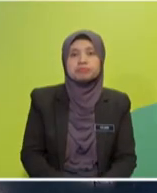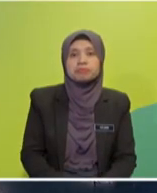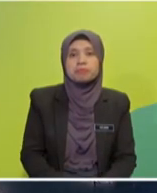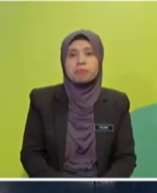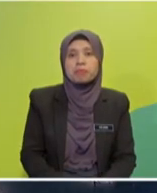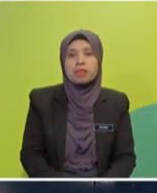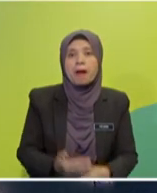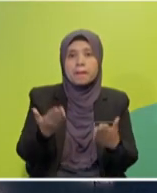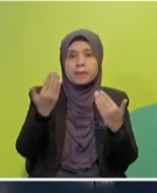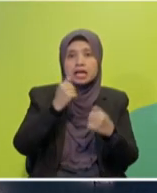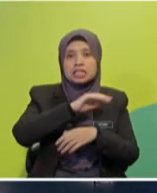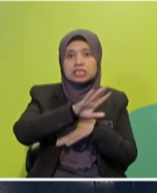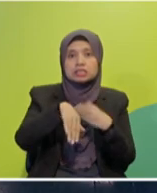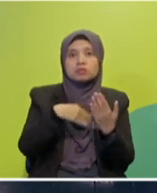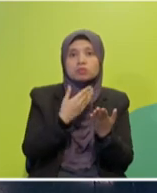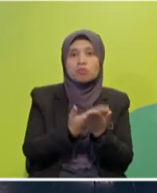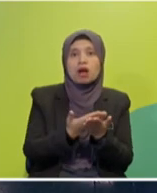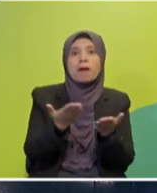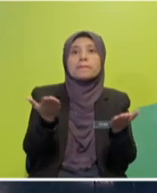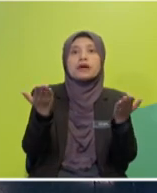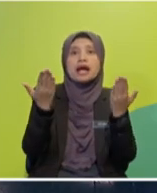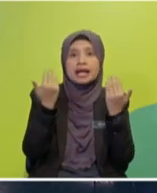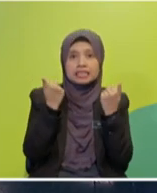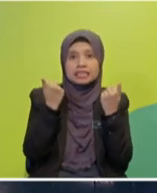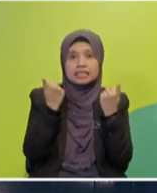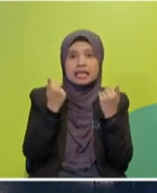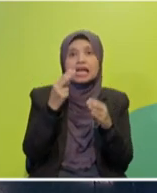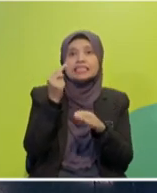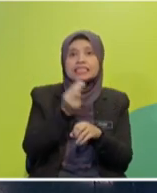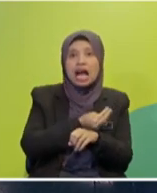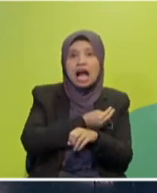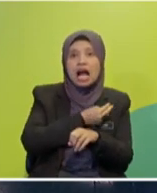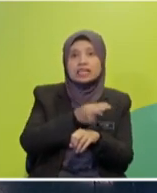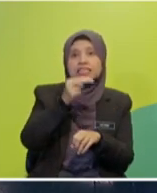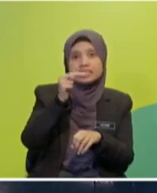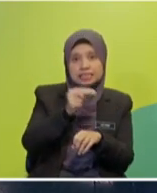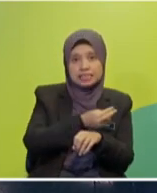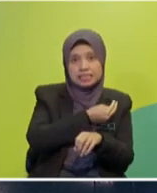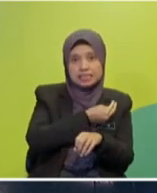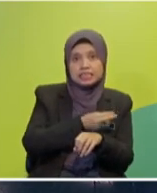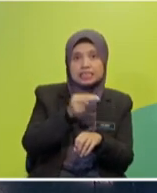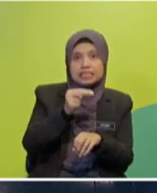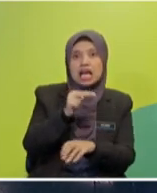Mari semua. Mari. Nyanyi. Nyanyi. Nyanyi.